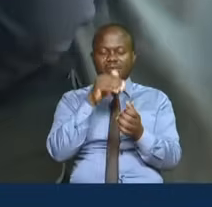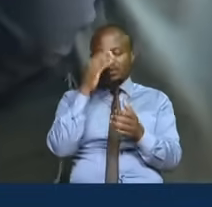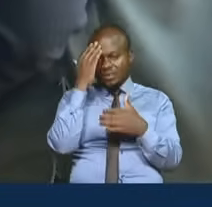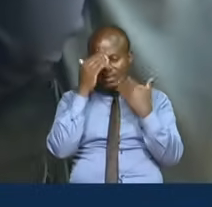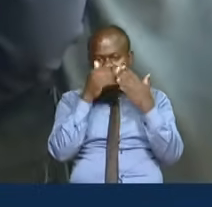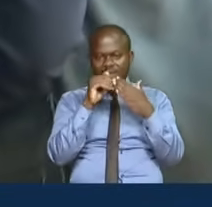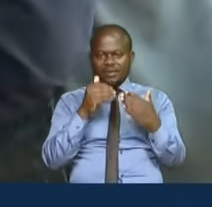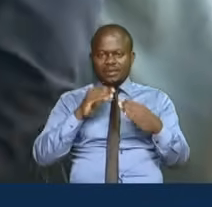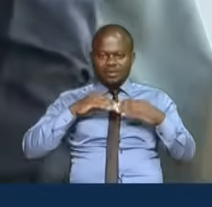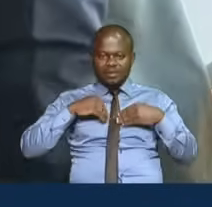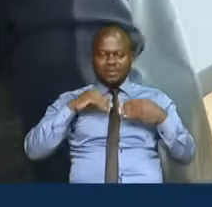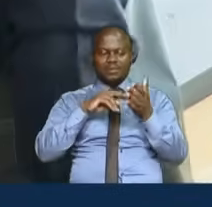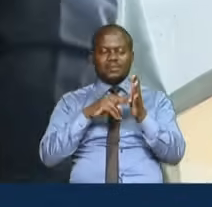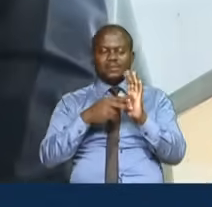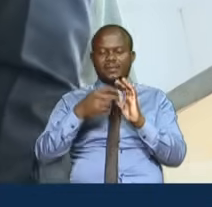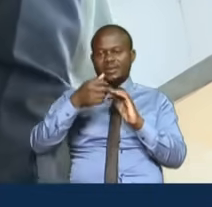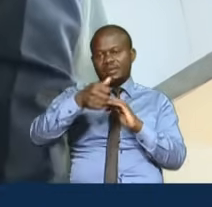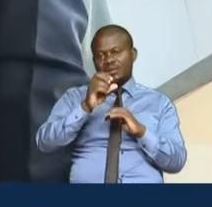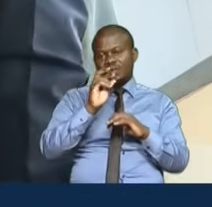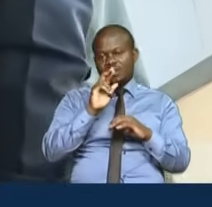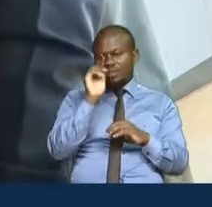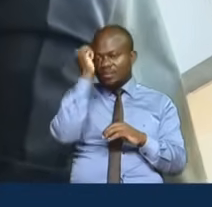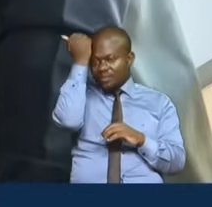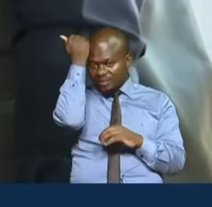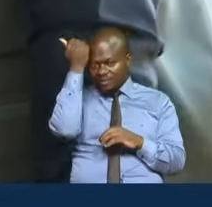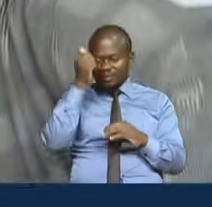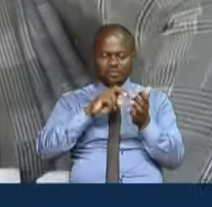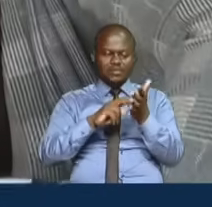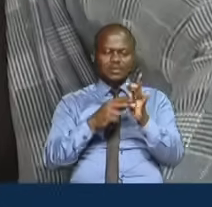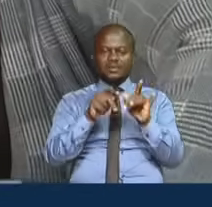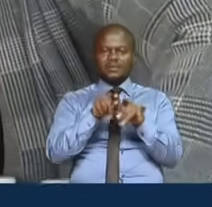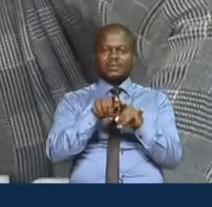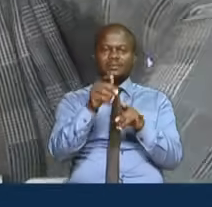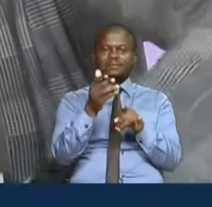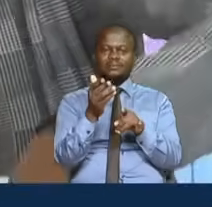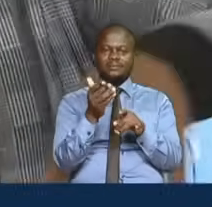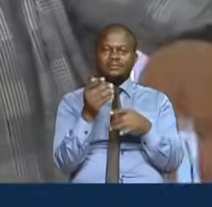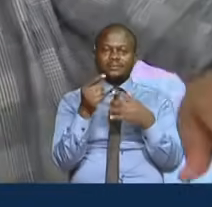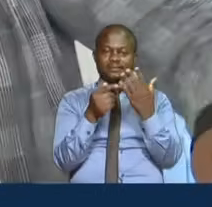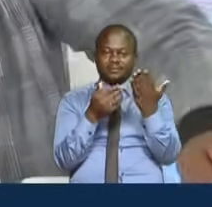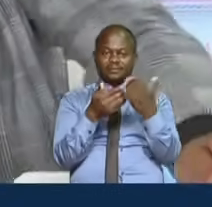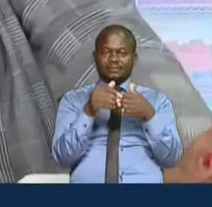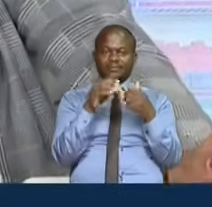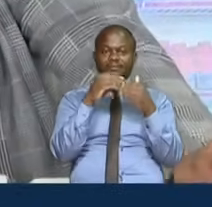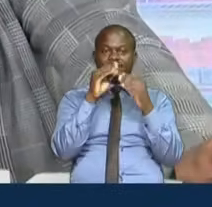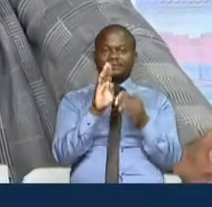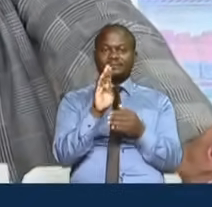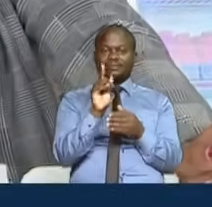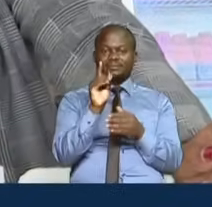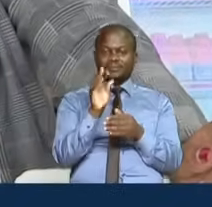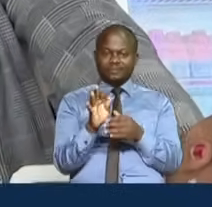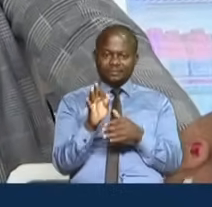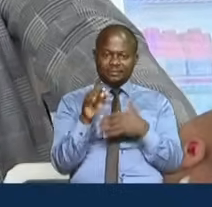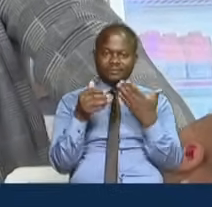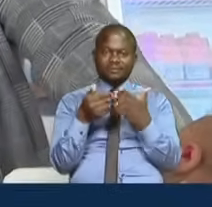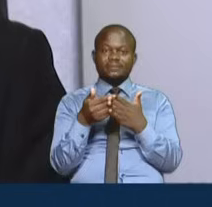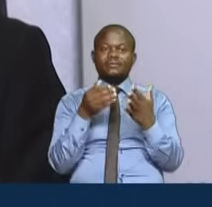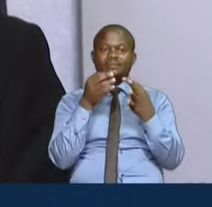ku kwemerwa kw'imishinga yabo cyangwa kwishingirwa kuri bene iyi mishinga. Aha naho umuyobozi wa BDF asobanura impamvu